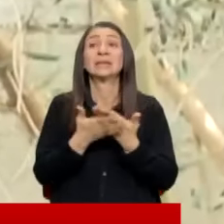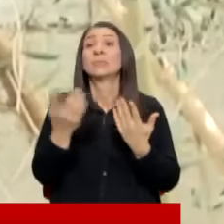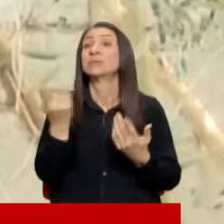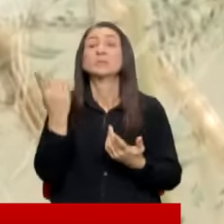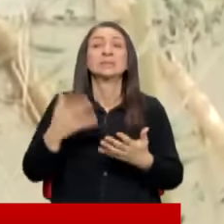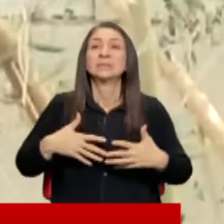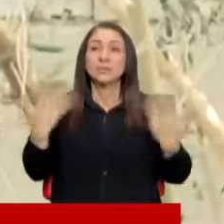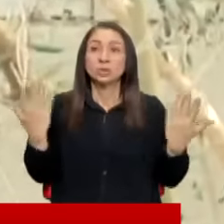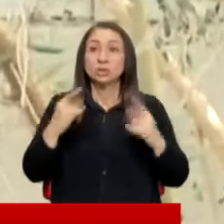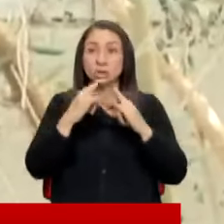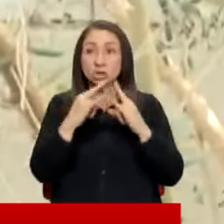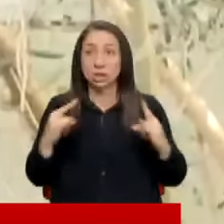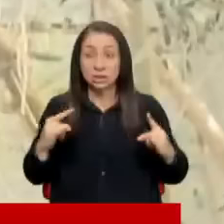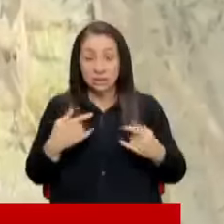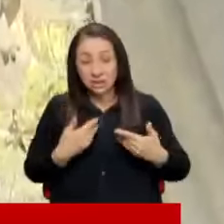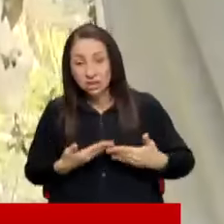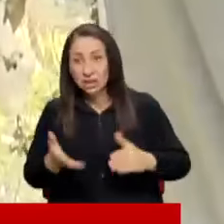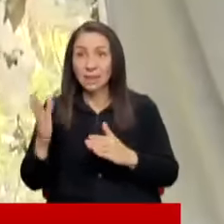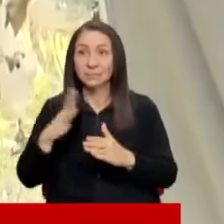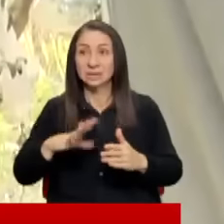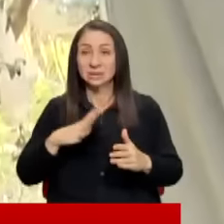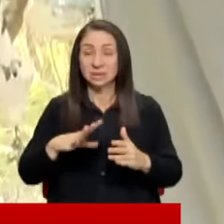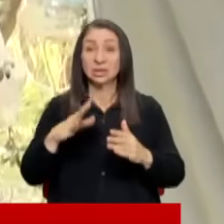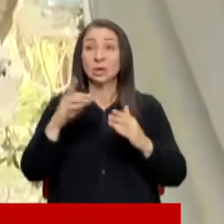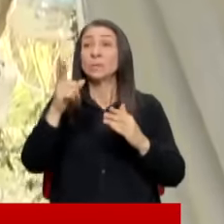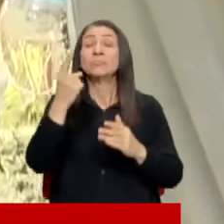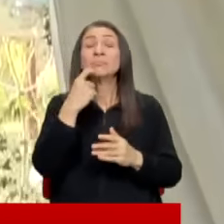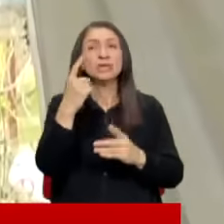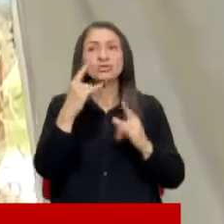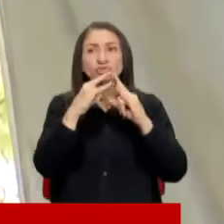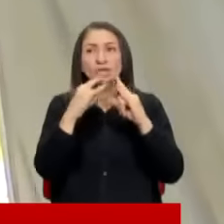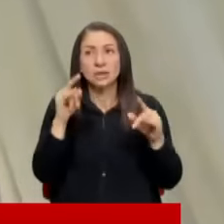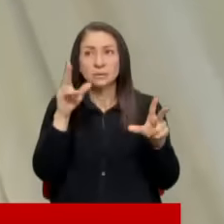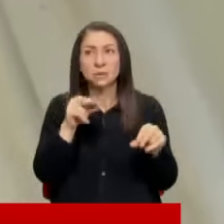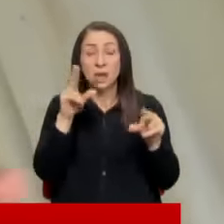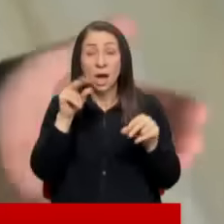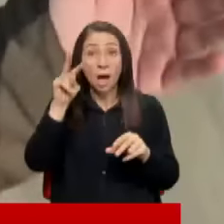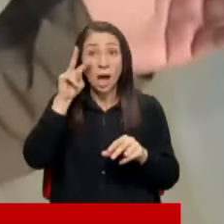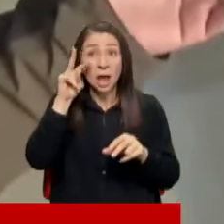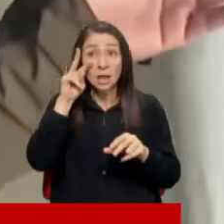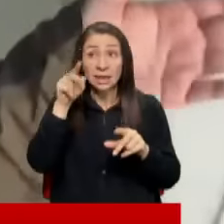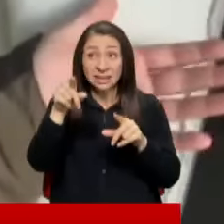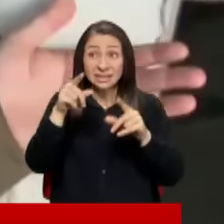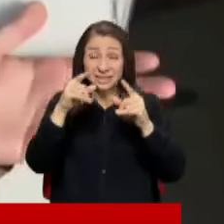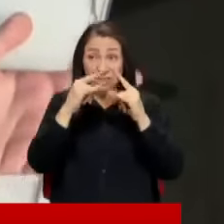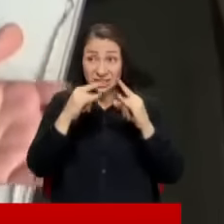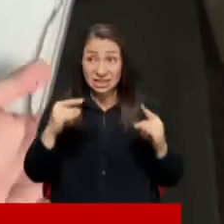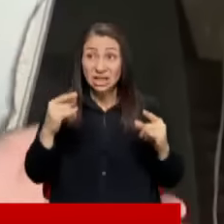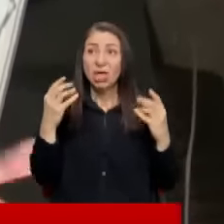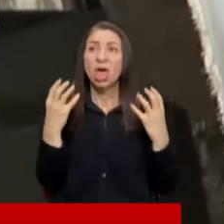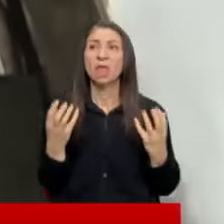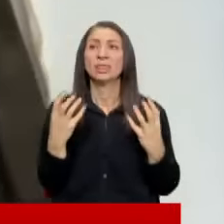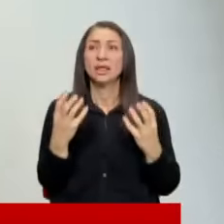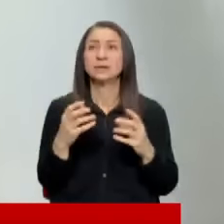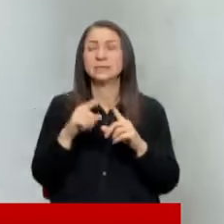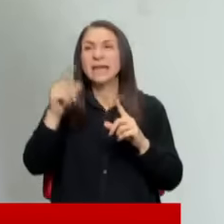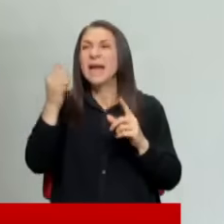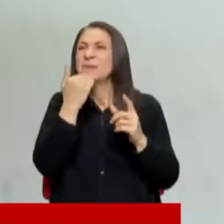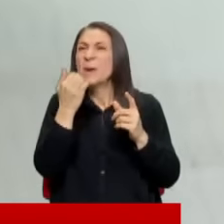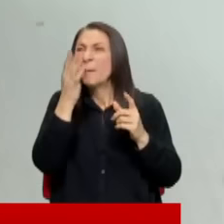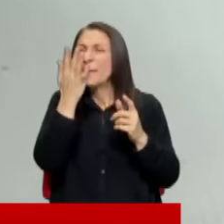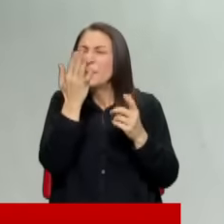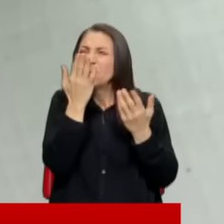bir şeyimizi. Çadırdan kurtulalım diye. Güzey ailesi bir yıldır çadırda kalıyor. Aralık ayında kaldıkları çadır yandı. Yanına derme